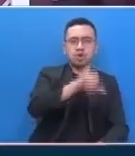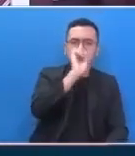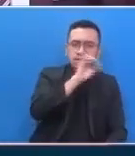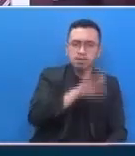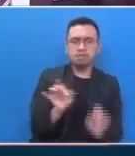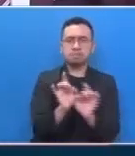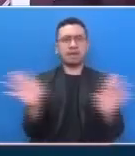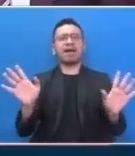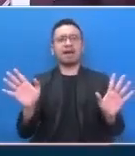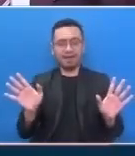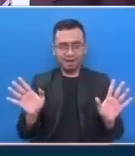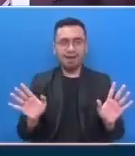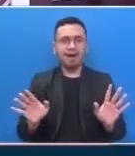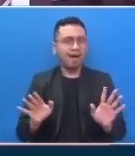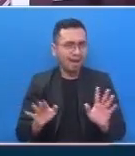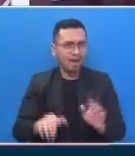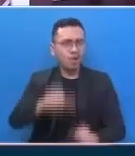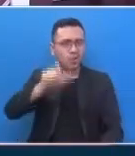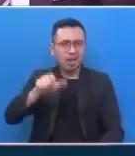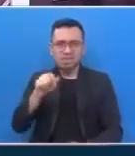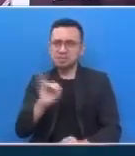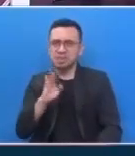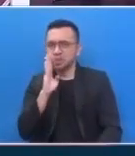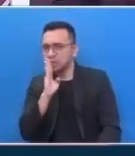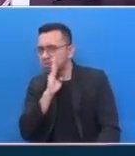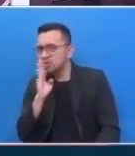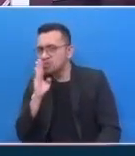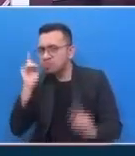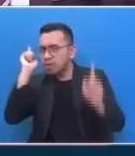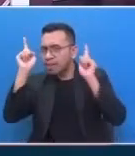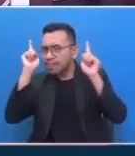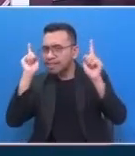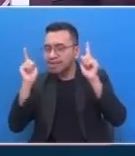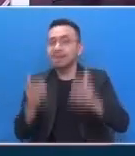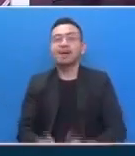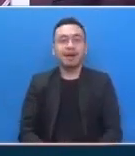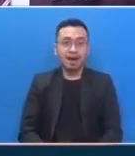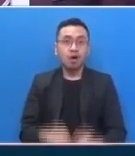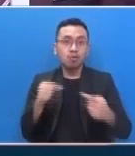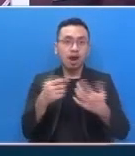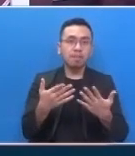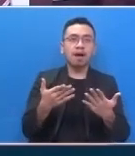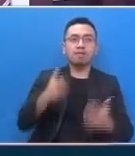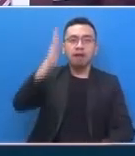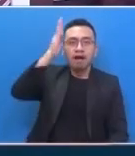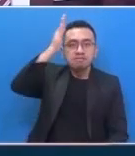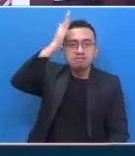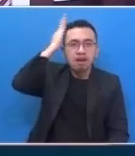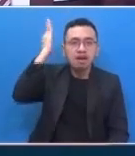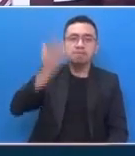menjadi gosip-gosipk orang mengkaitkan dengan pencalonan Ganjar orang mengitkan misalnyaakah